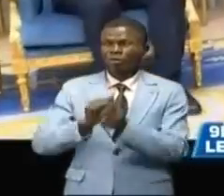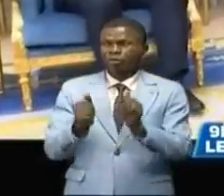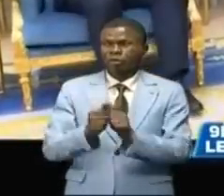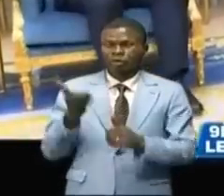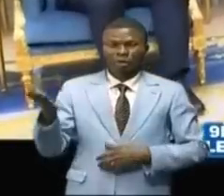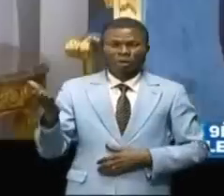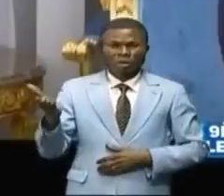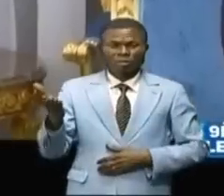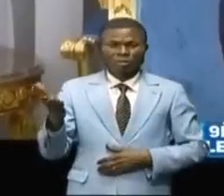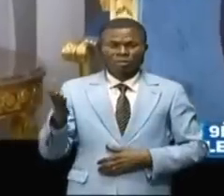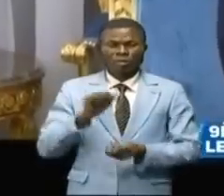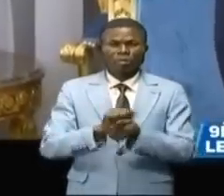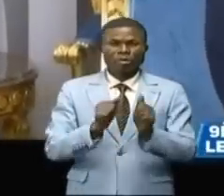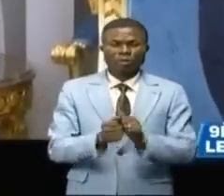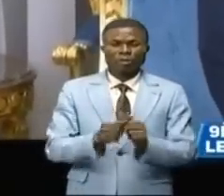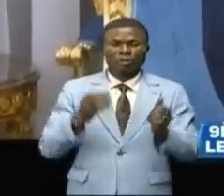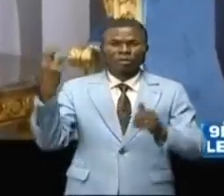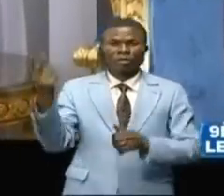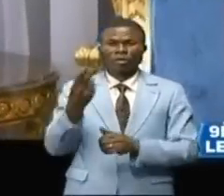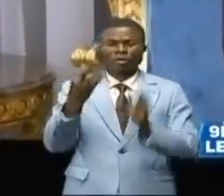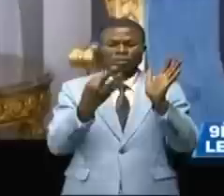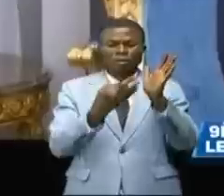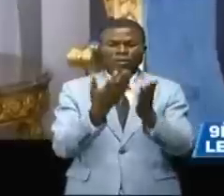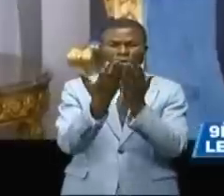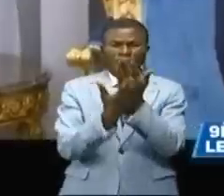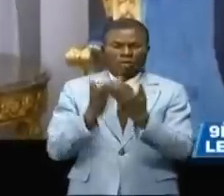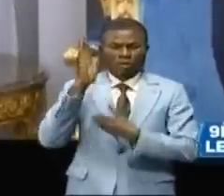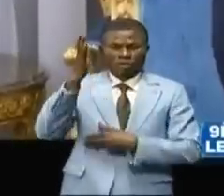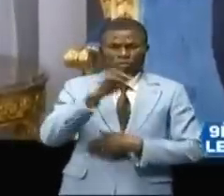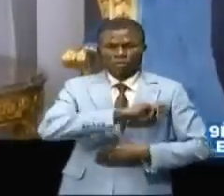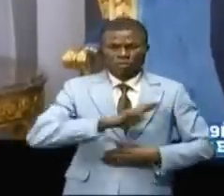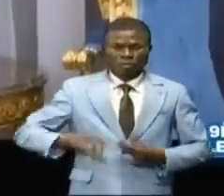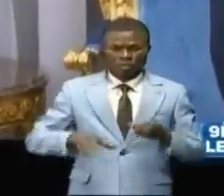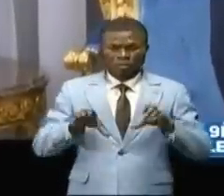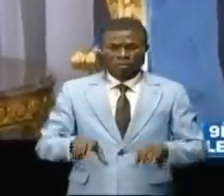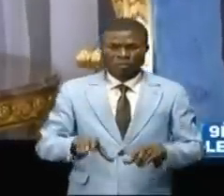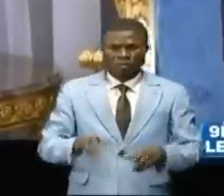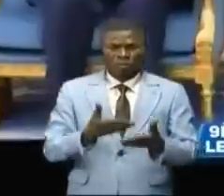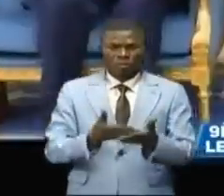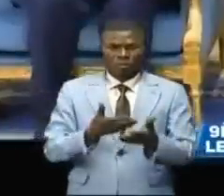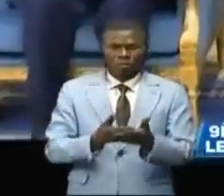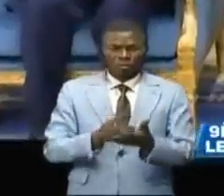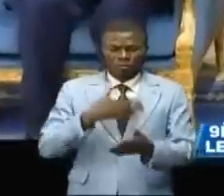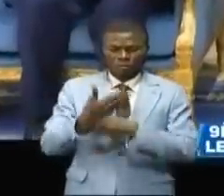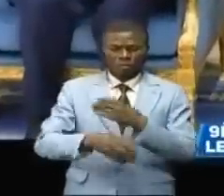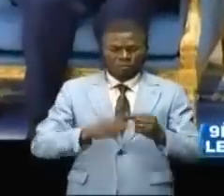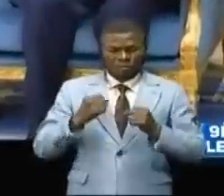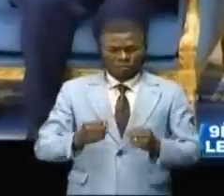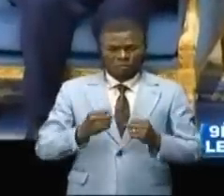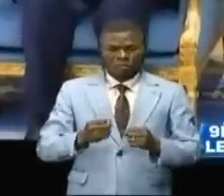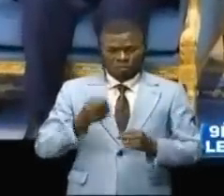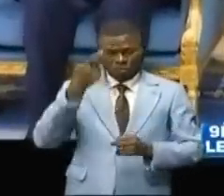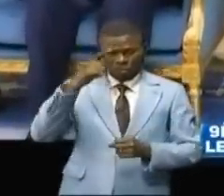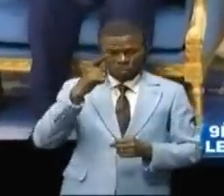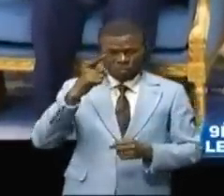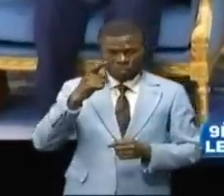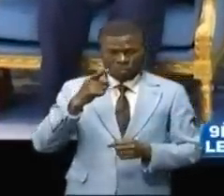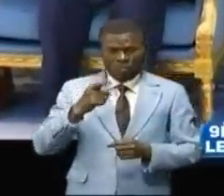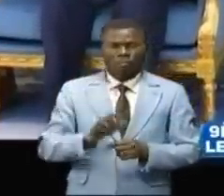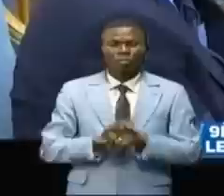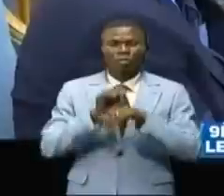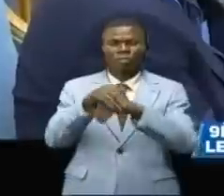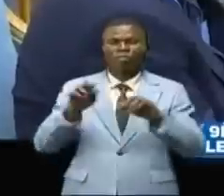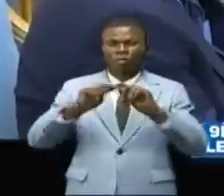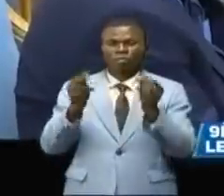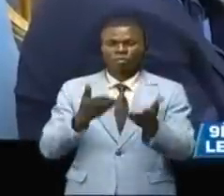prévue déjà le 28 juillet prochain. La République démocratique du Congo mobilise des énergies pour séduire les